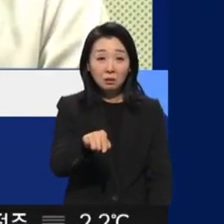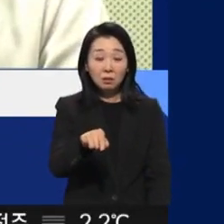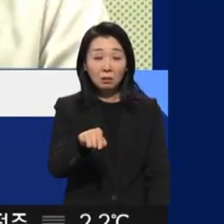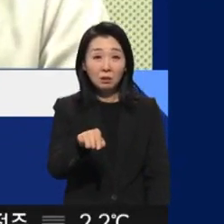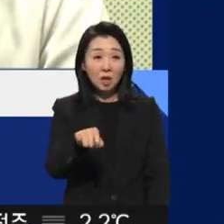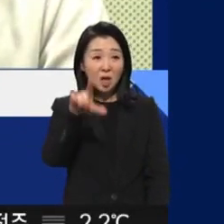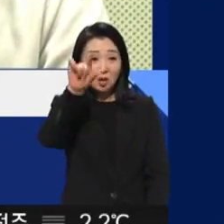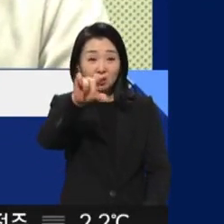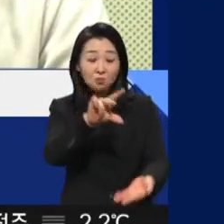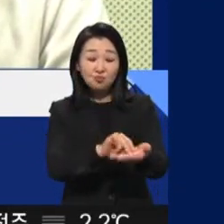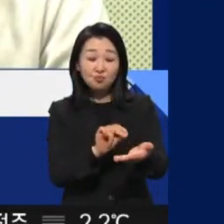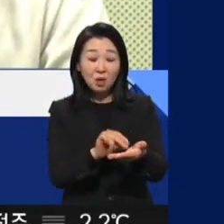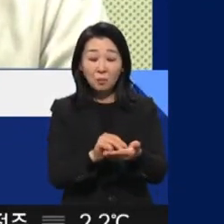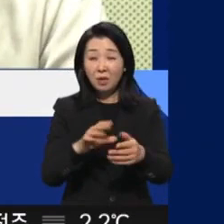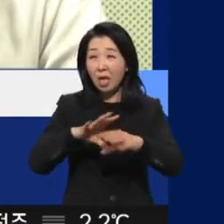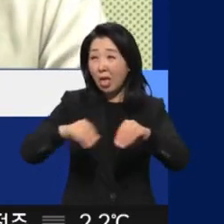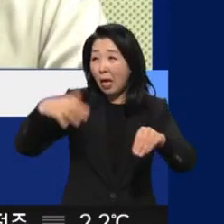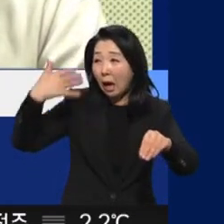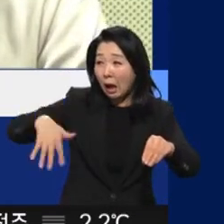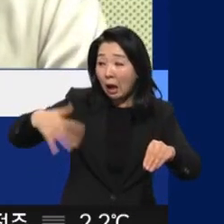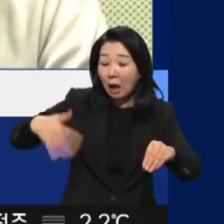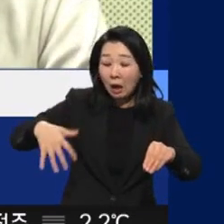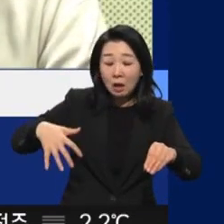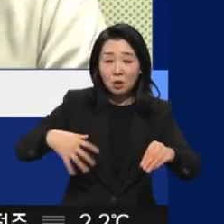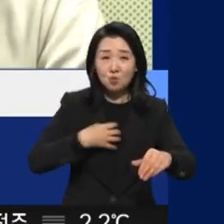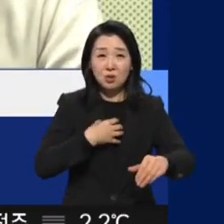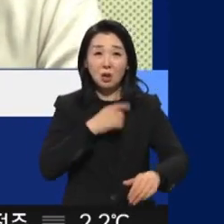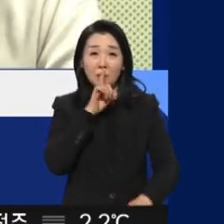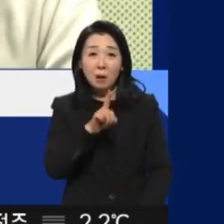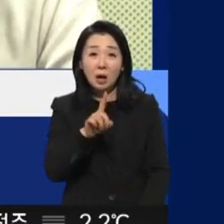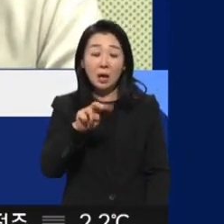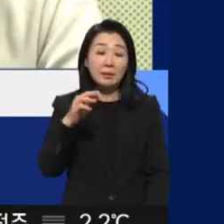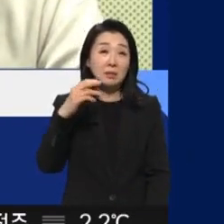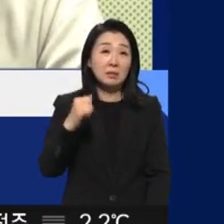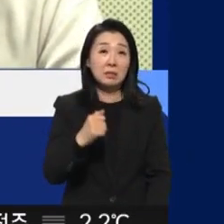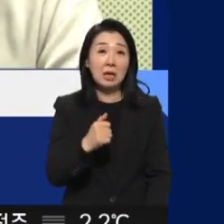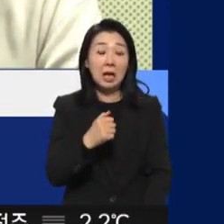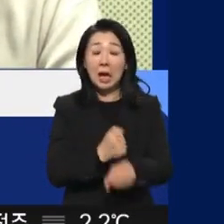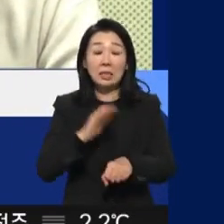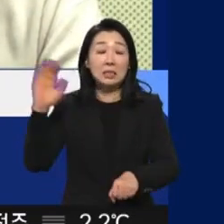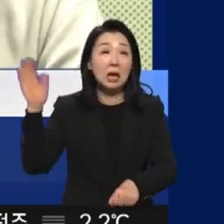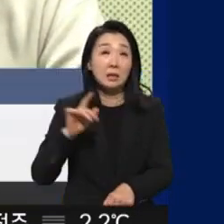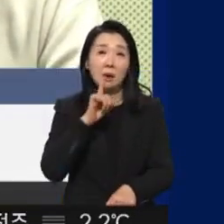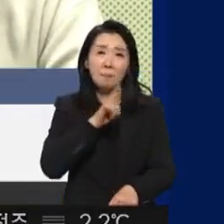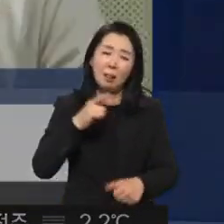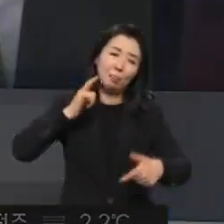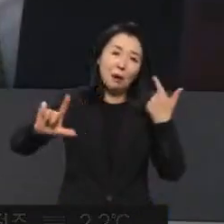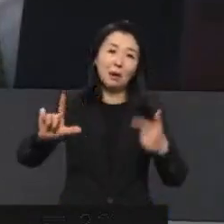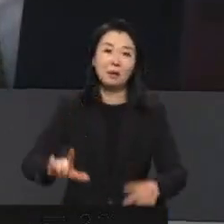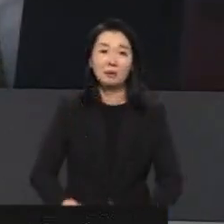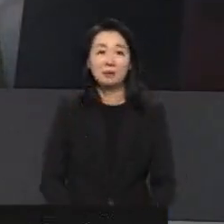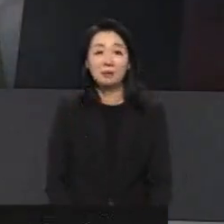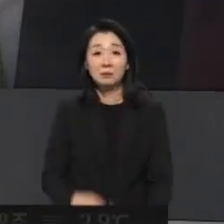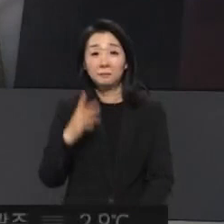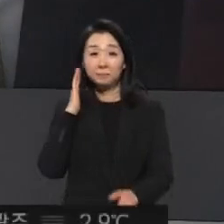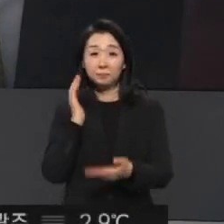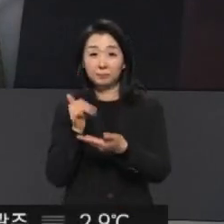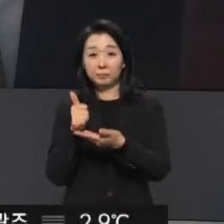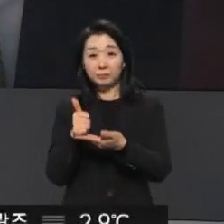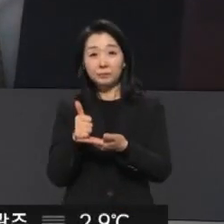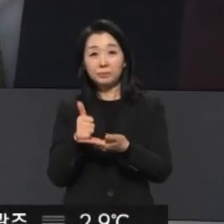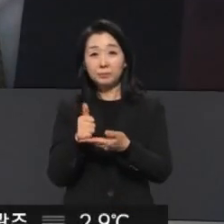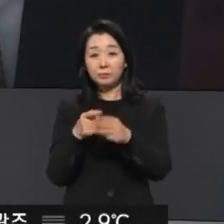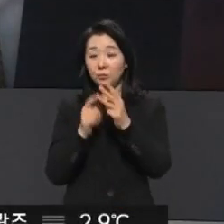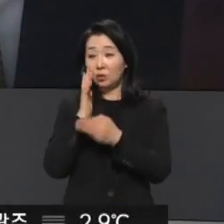일로 얘기하고 대비가 안 됐다고 얘기하고 위기로 얘기하면서 네. NSC를 안 하는 건 말이 안 되는 거죠. 대통령실은 이와 함께